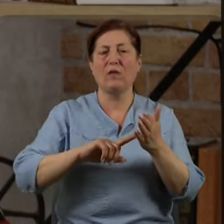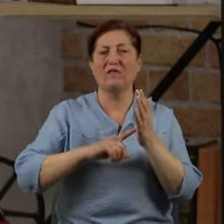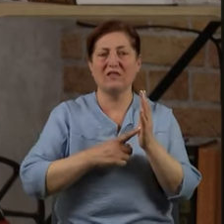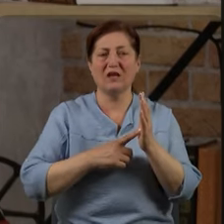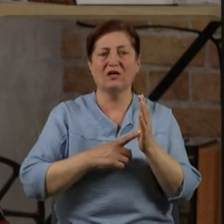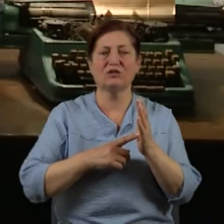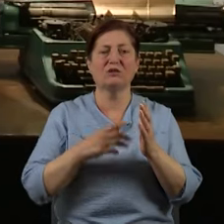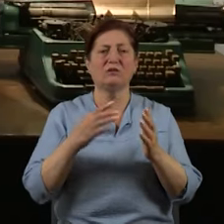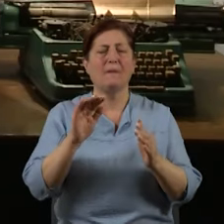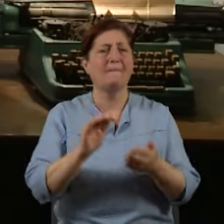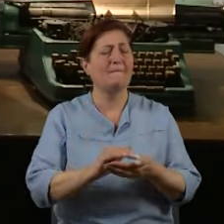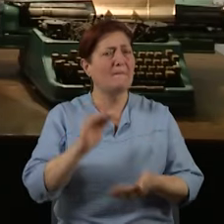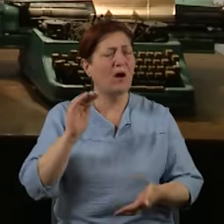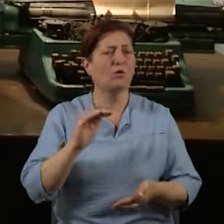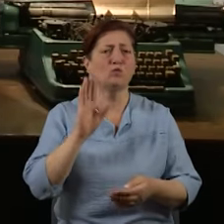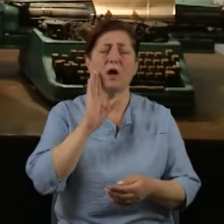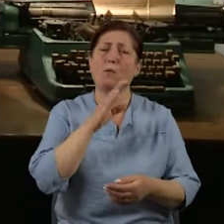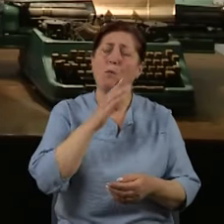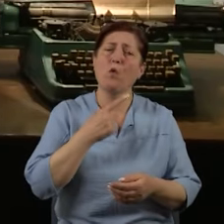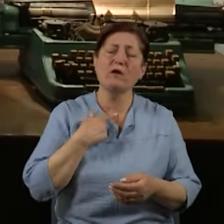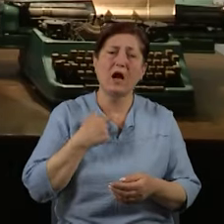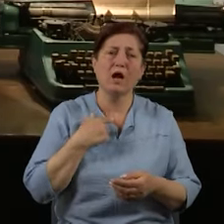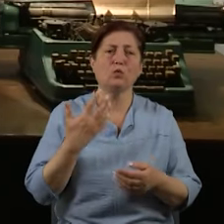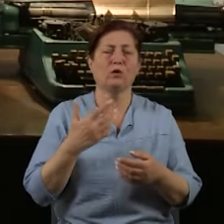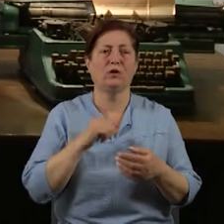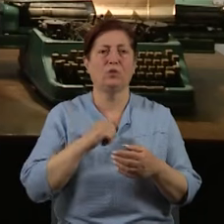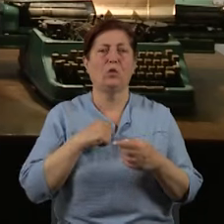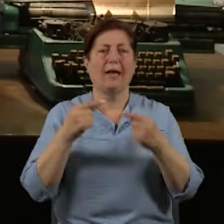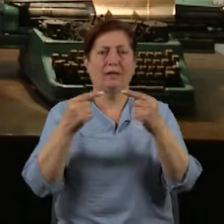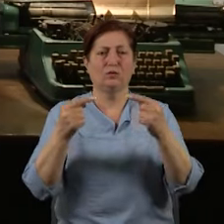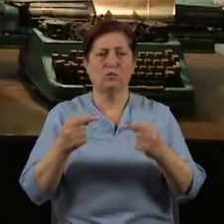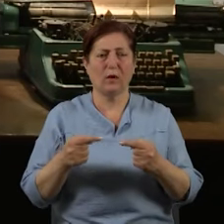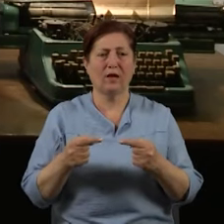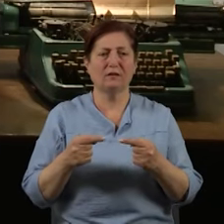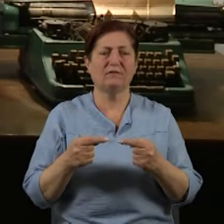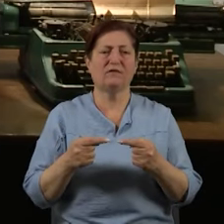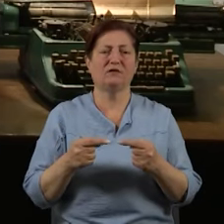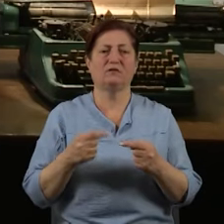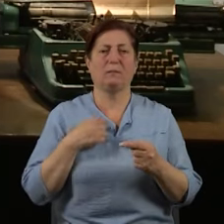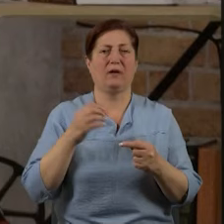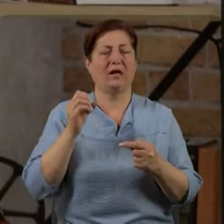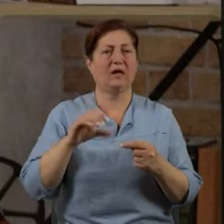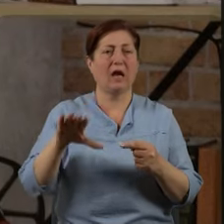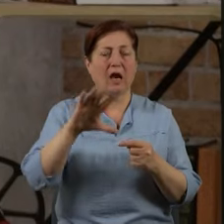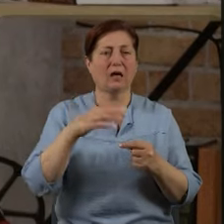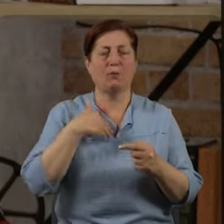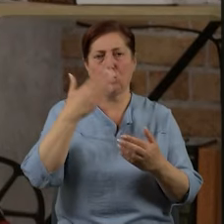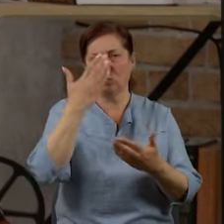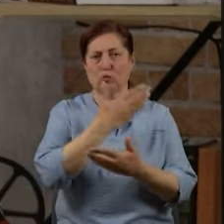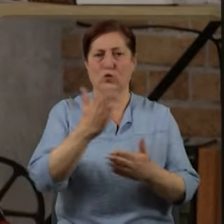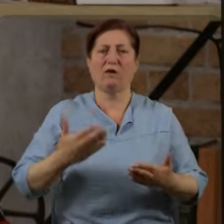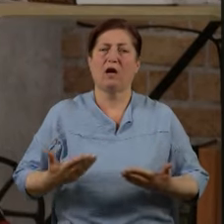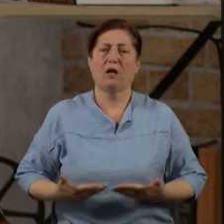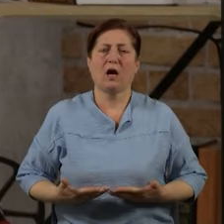մանկության կարոջ, գիտեմ, մոր կարոտը եւ այլն համաբանվեց նաեւ, զուգադրվեց նաեւ մեր երկրի, մեր ժողովրդի կյանքի